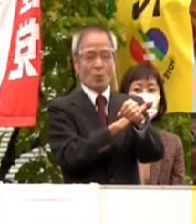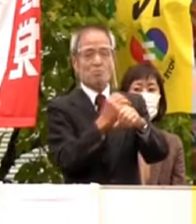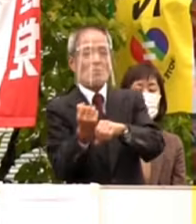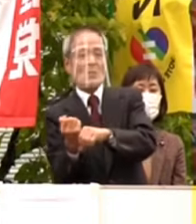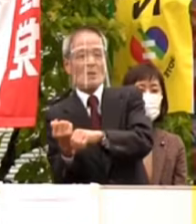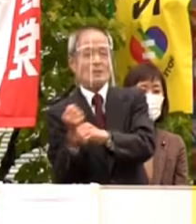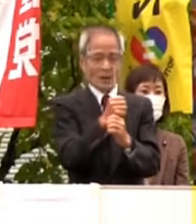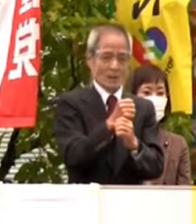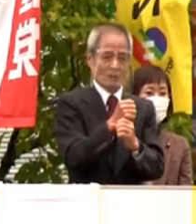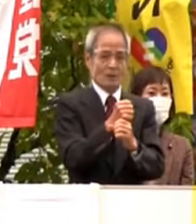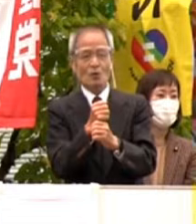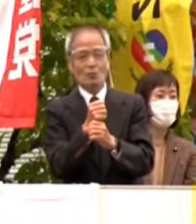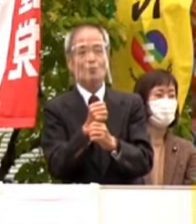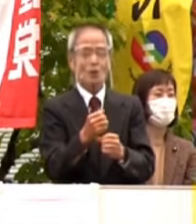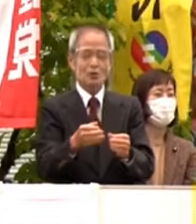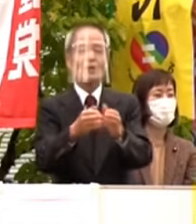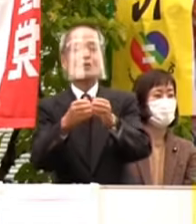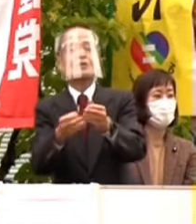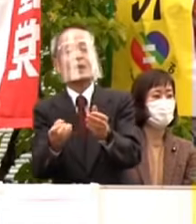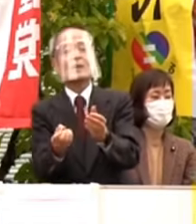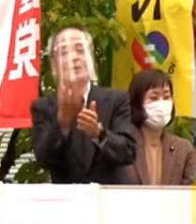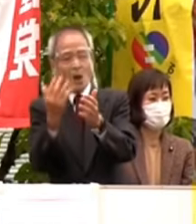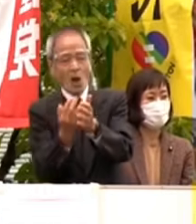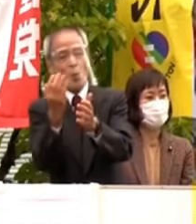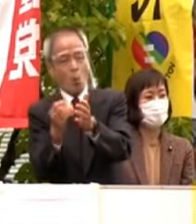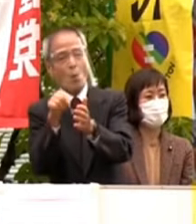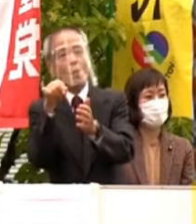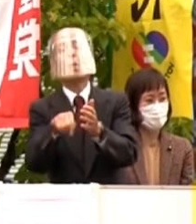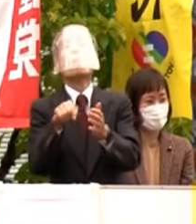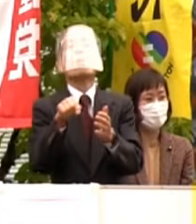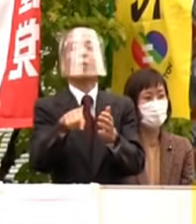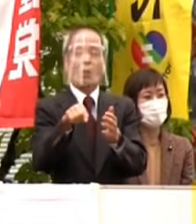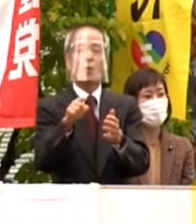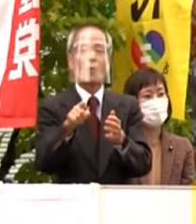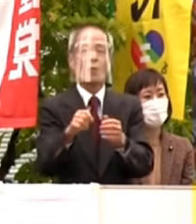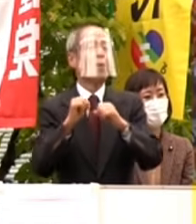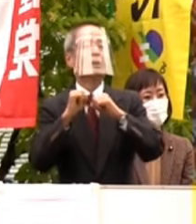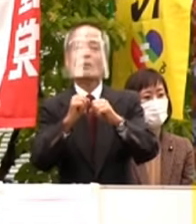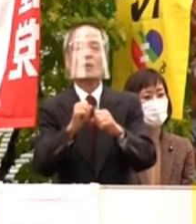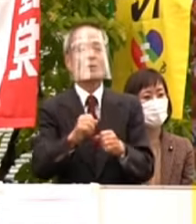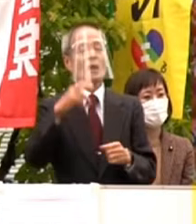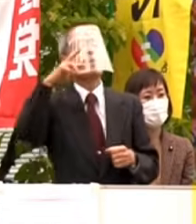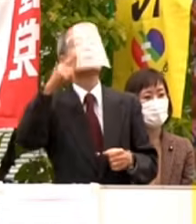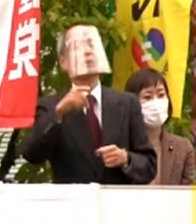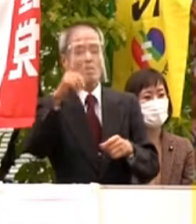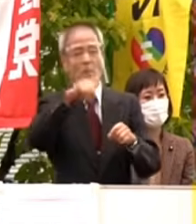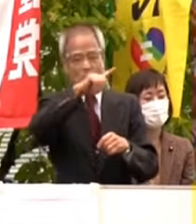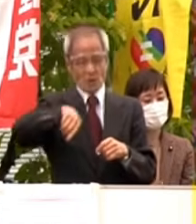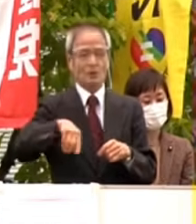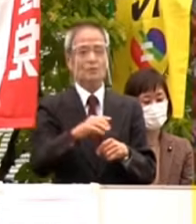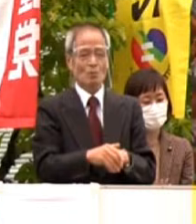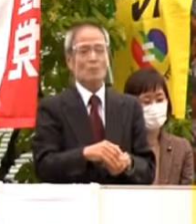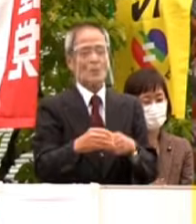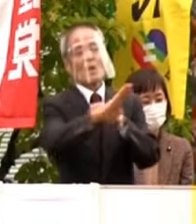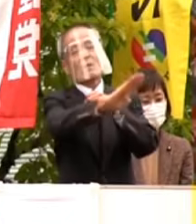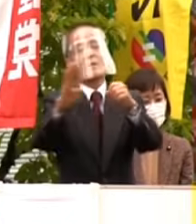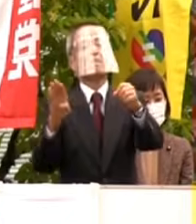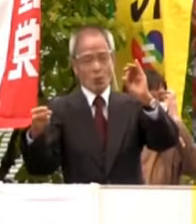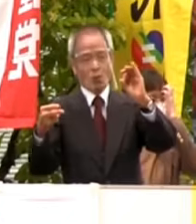任な政治じゃないですか。原発は直ちにゼロの政治決断を求めようではありません